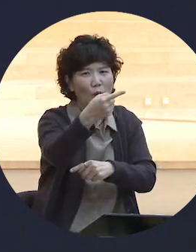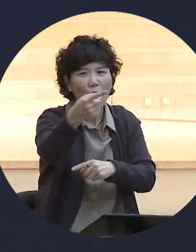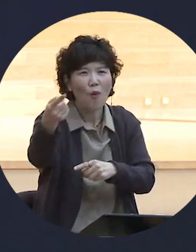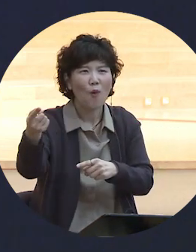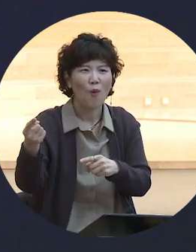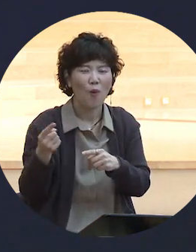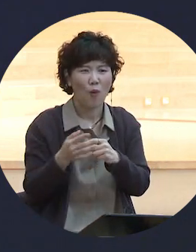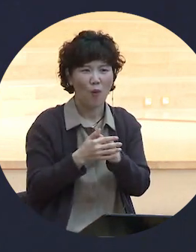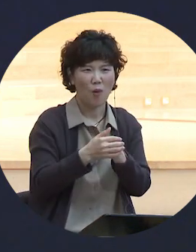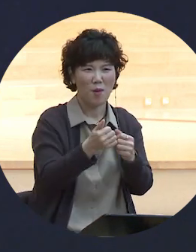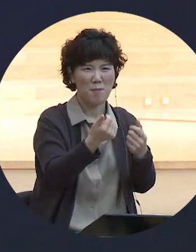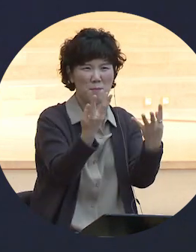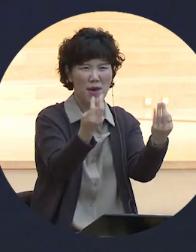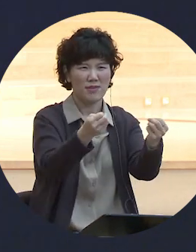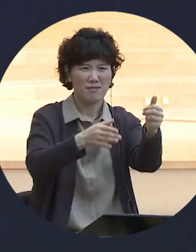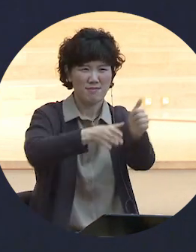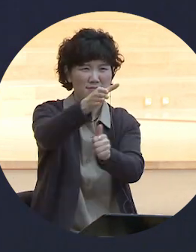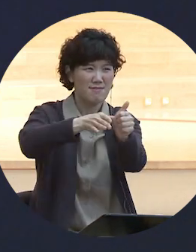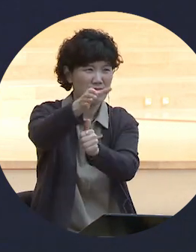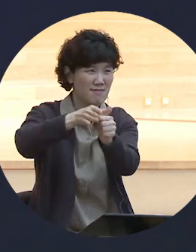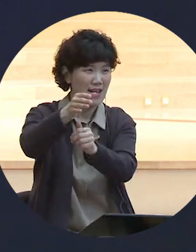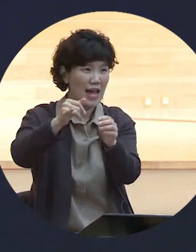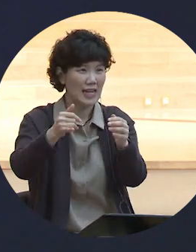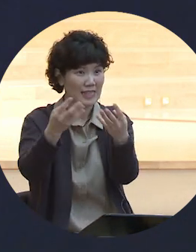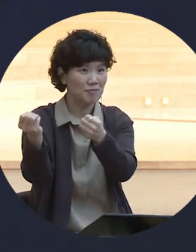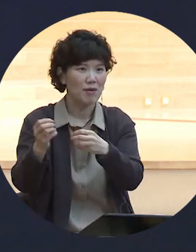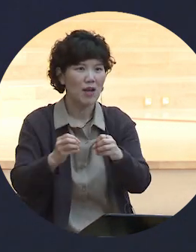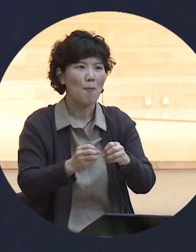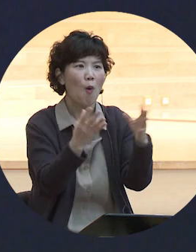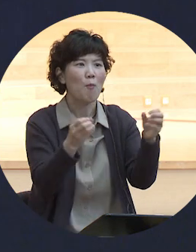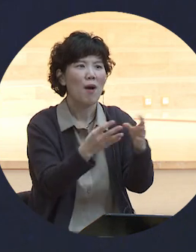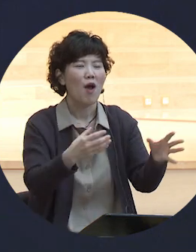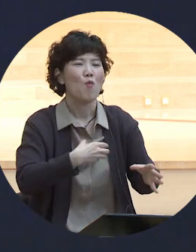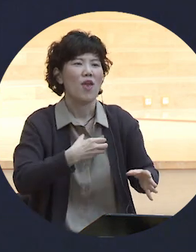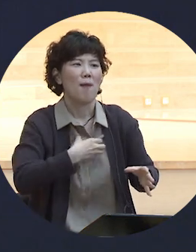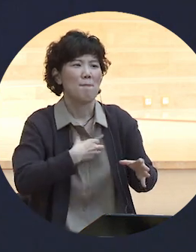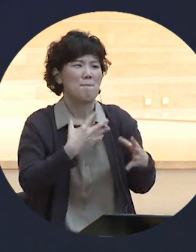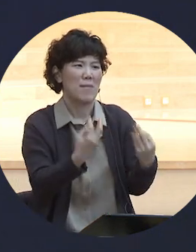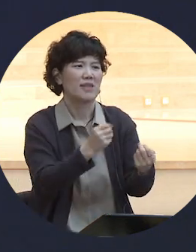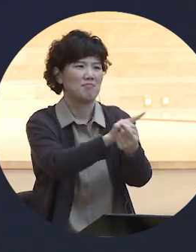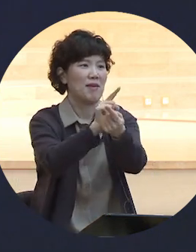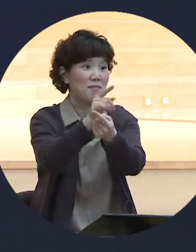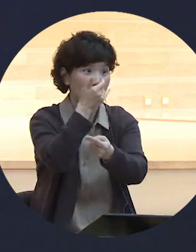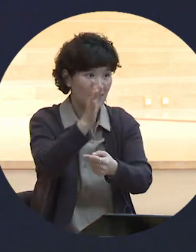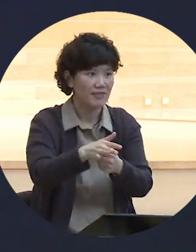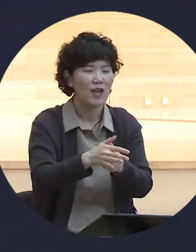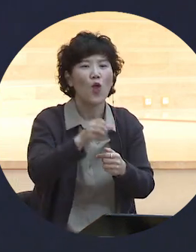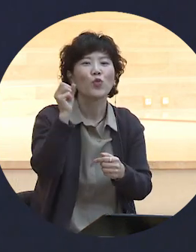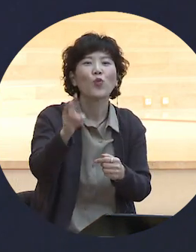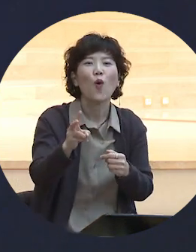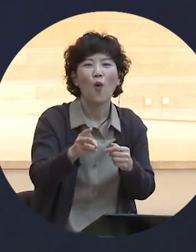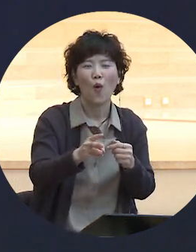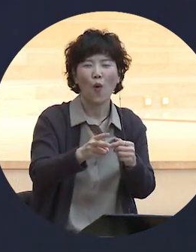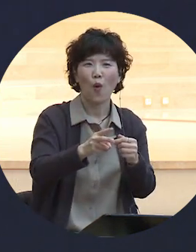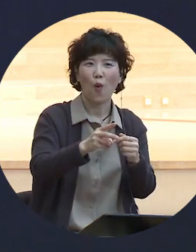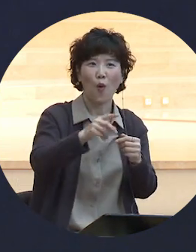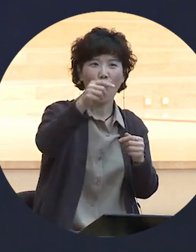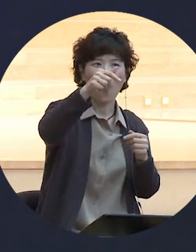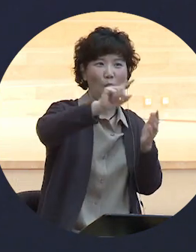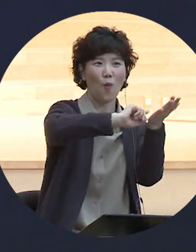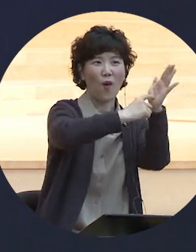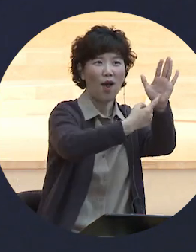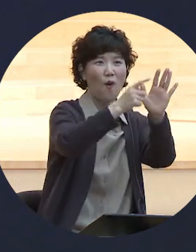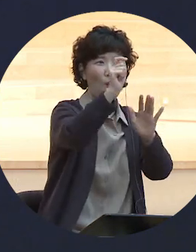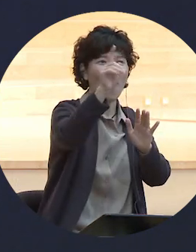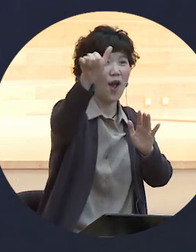수많은 테러리스트에 의해 가지고 폭파 위협을 받기도 했습니다. 그래 한때는 어떻게 됐냐? 자기 몸에 강고가